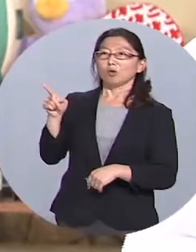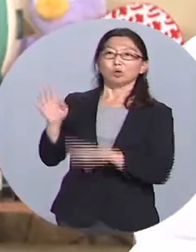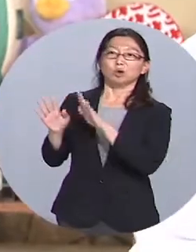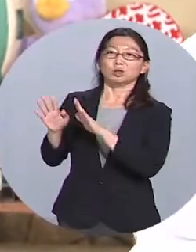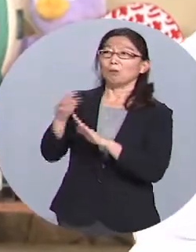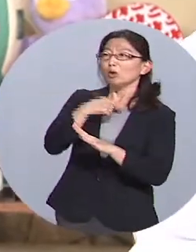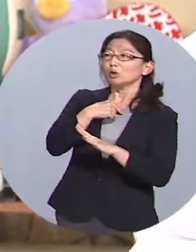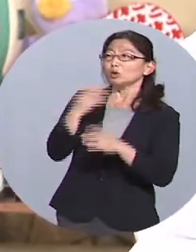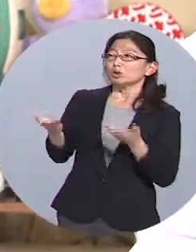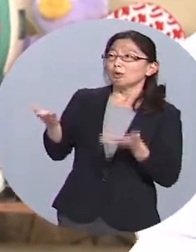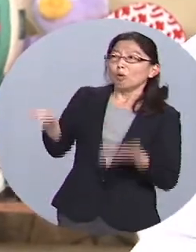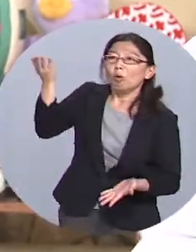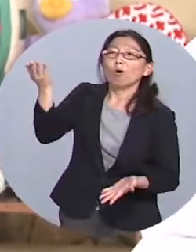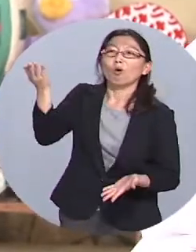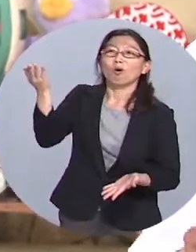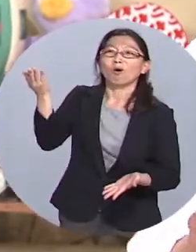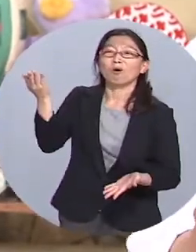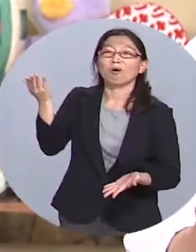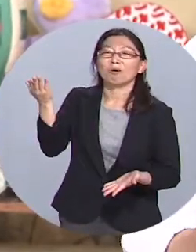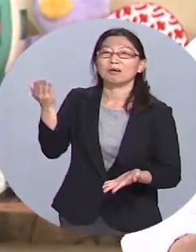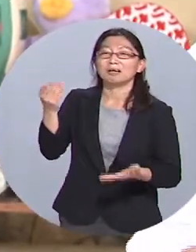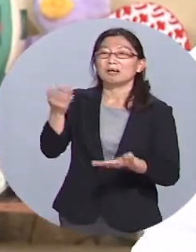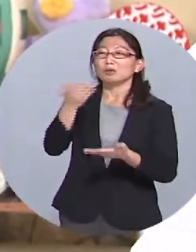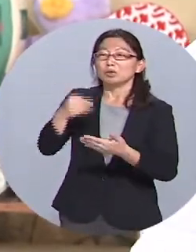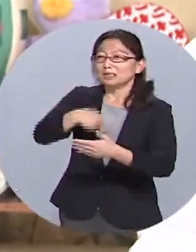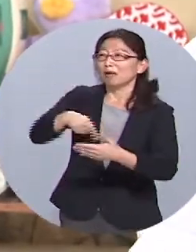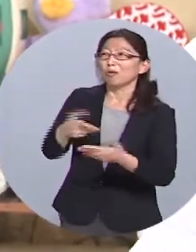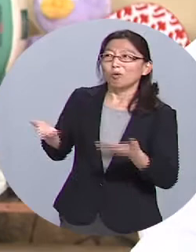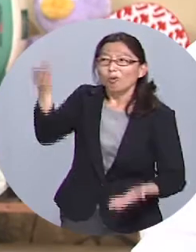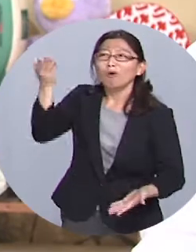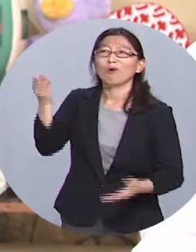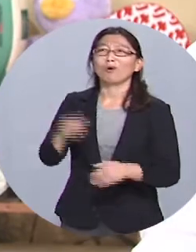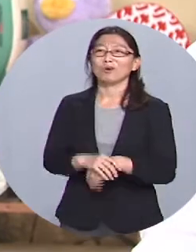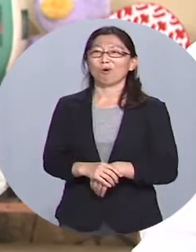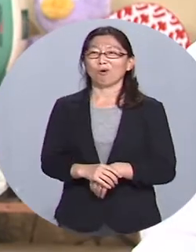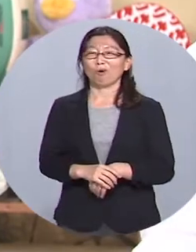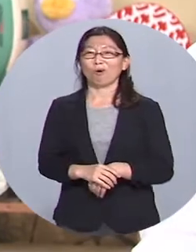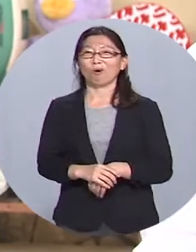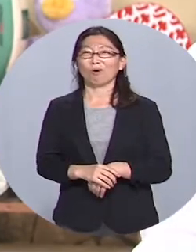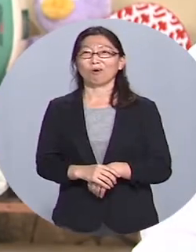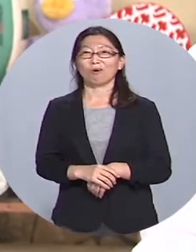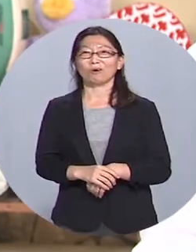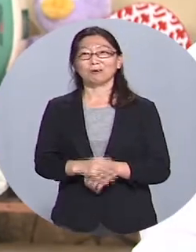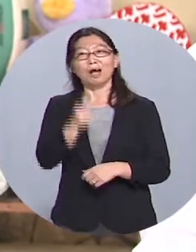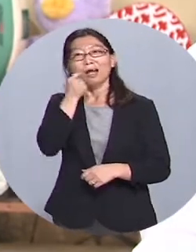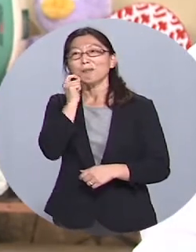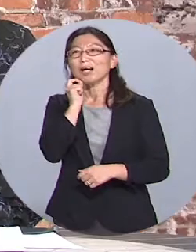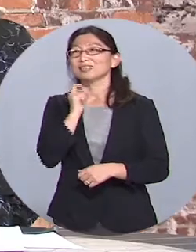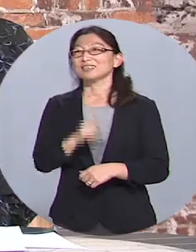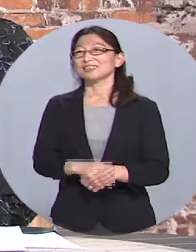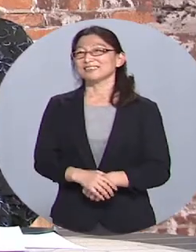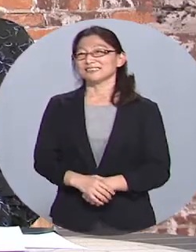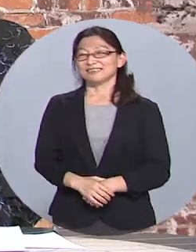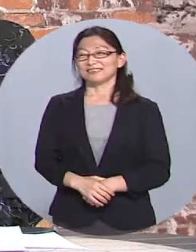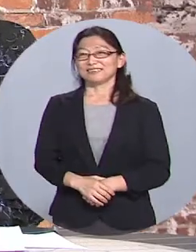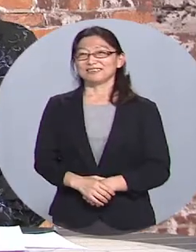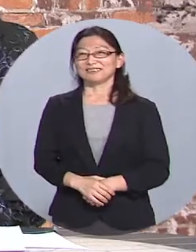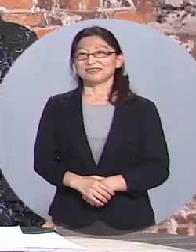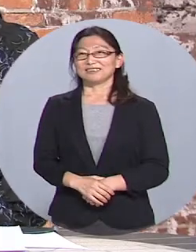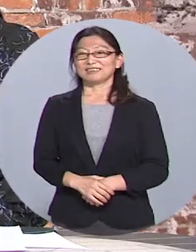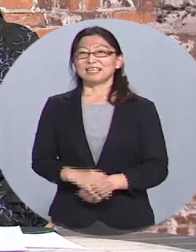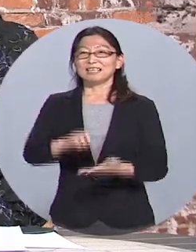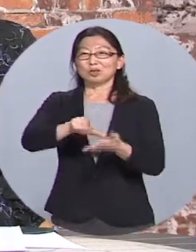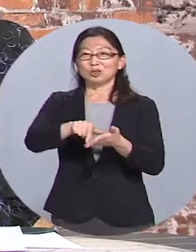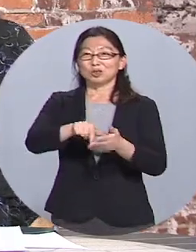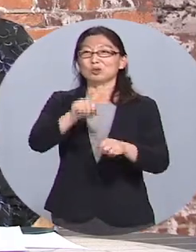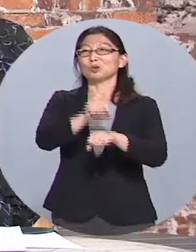てます。今の僕より全然いいもん食べてる。 美味しそうだね。 やらしい、 またさ、あの地場